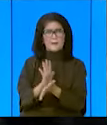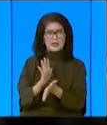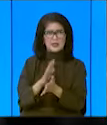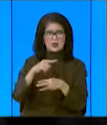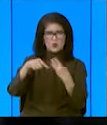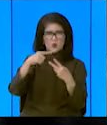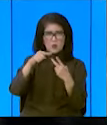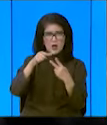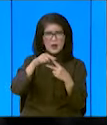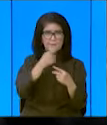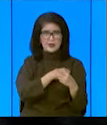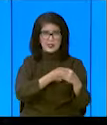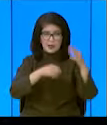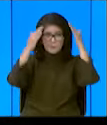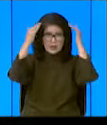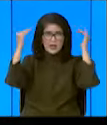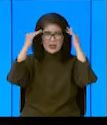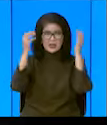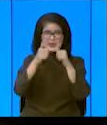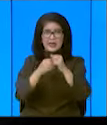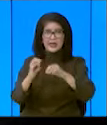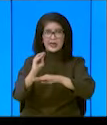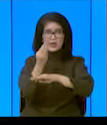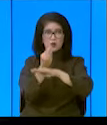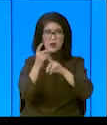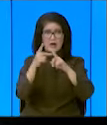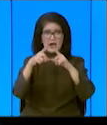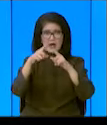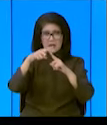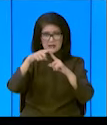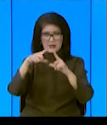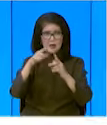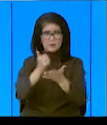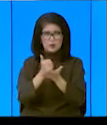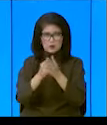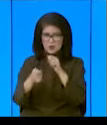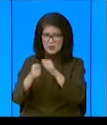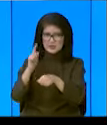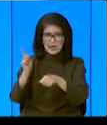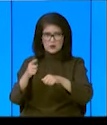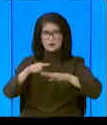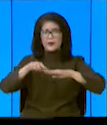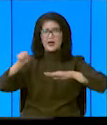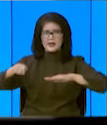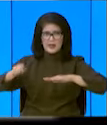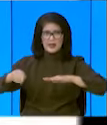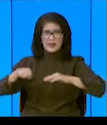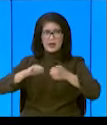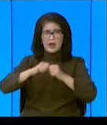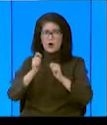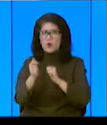Sekjen Kementan Kasdi dan Direktur Kementan Hatta, memang harus diuji di depan pengadilan. Mendalami aliran dana